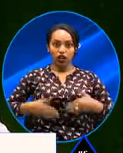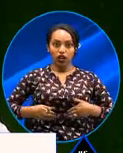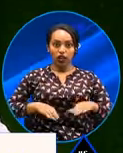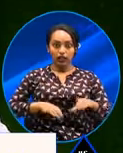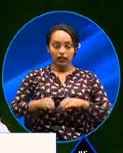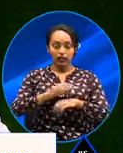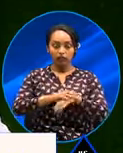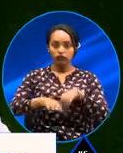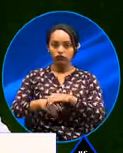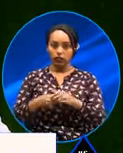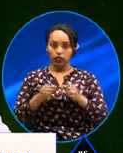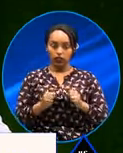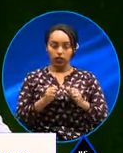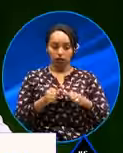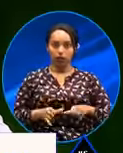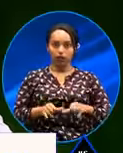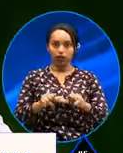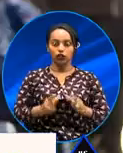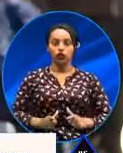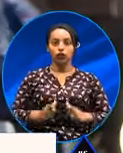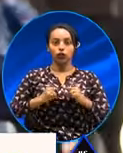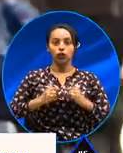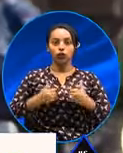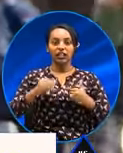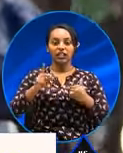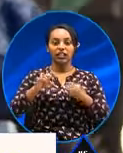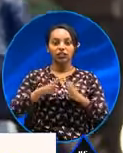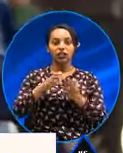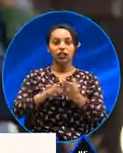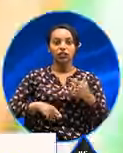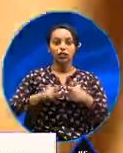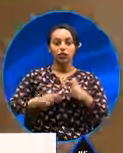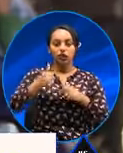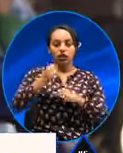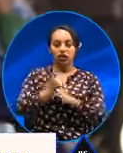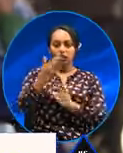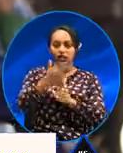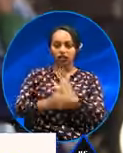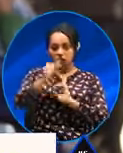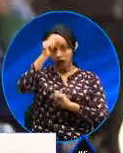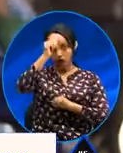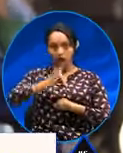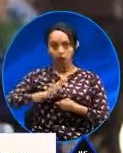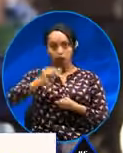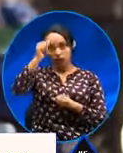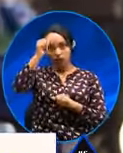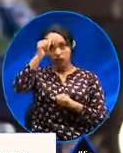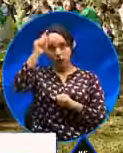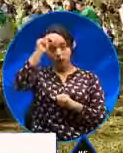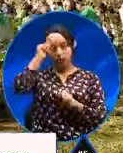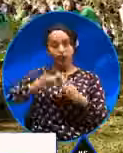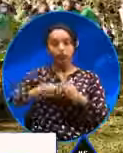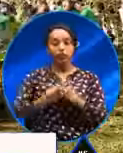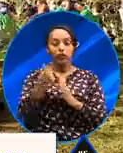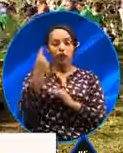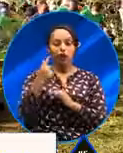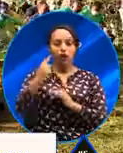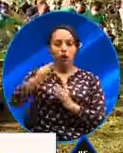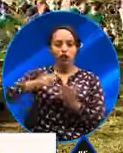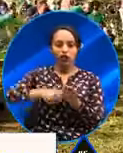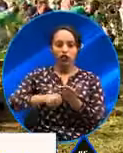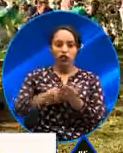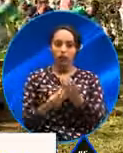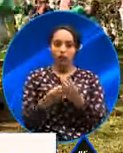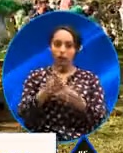አድርገን እጅ ለእጅ ተጠናክረን መቀጠል ይኖርብናል። የክፍለ ከተማው ምክትል ዋና ስራ አስፈጻሚ አቶ አስፋው ተክሌ የተጀመረውን አረንጓዴ